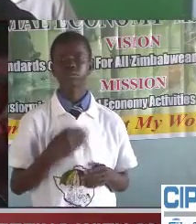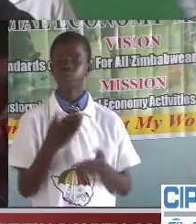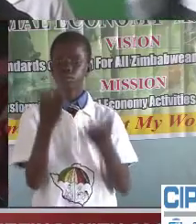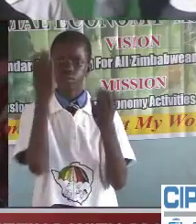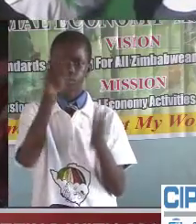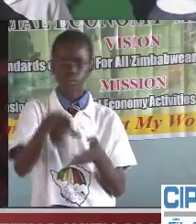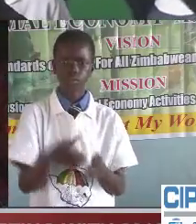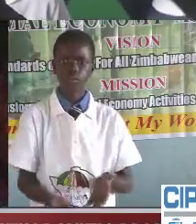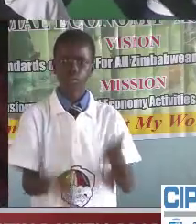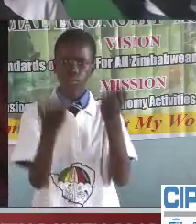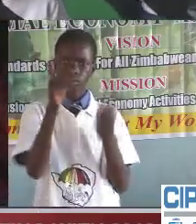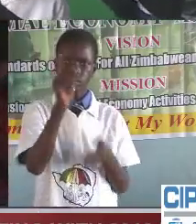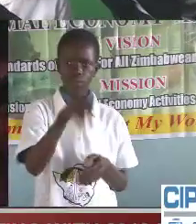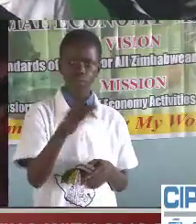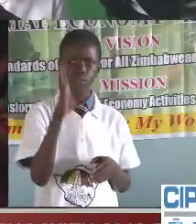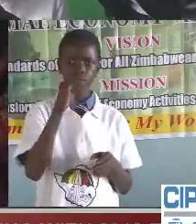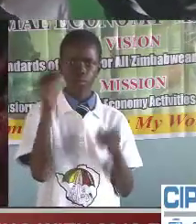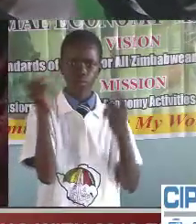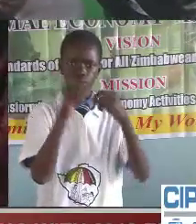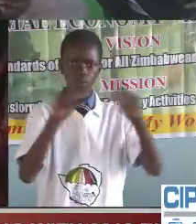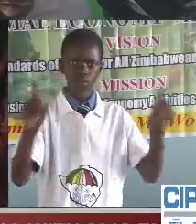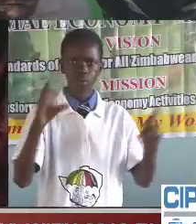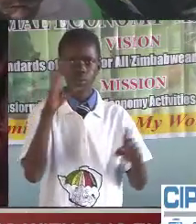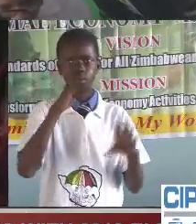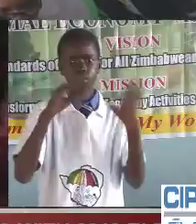neshoko rekuti